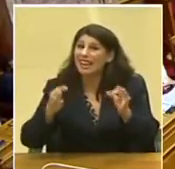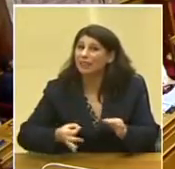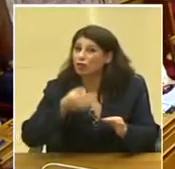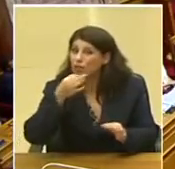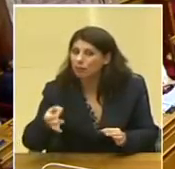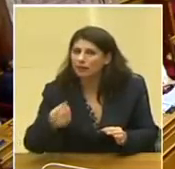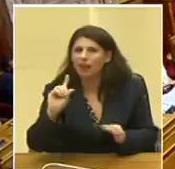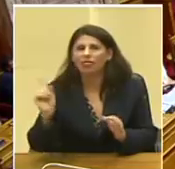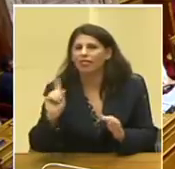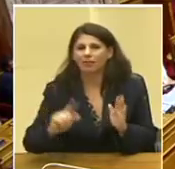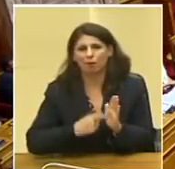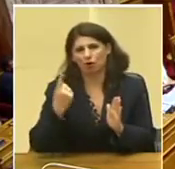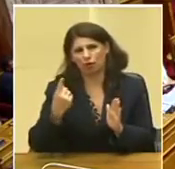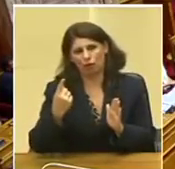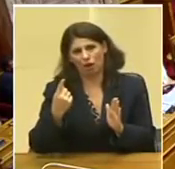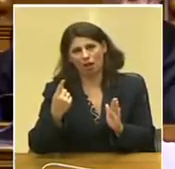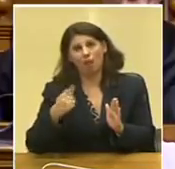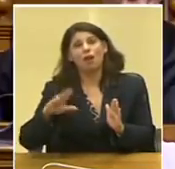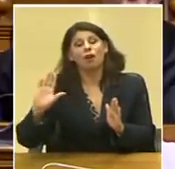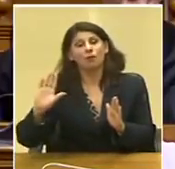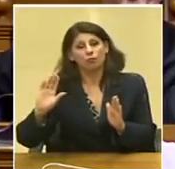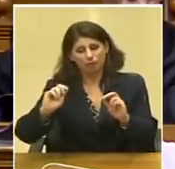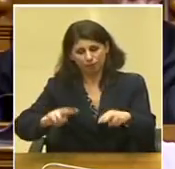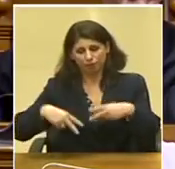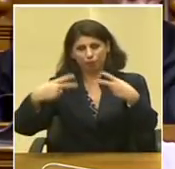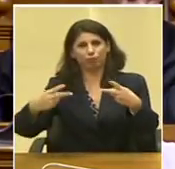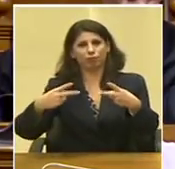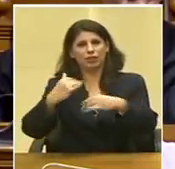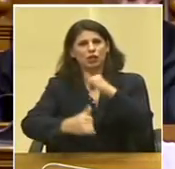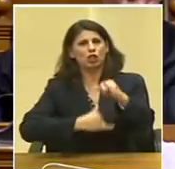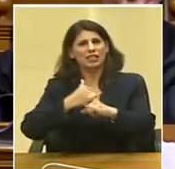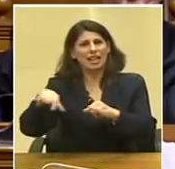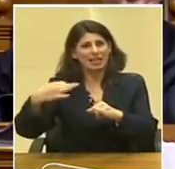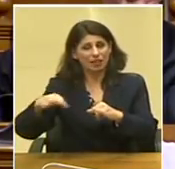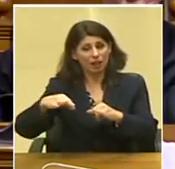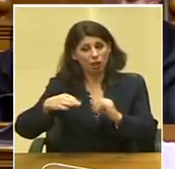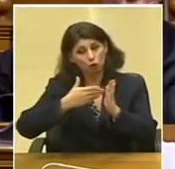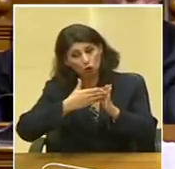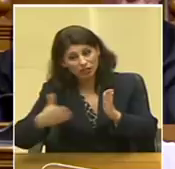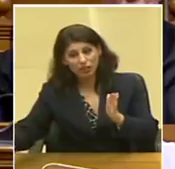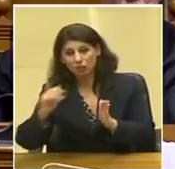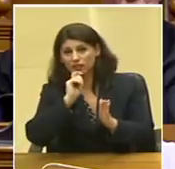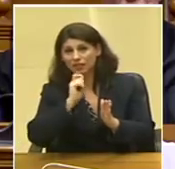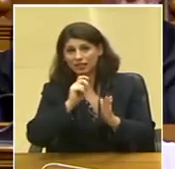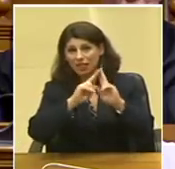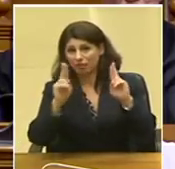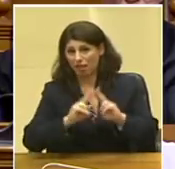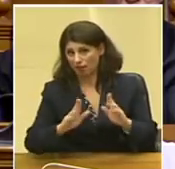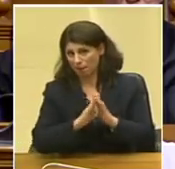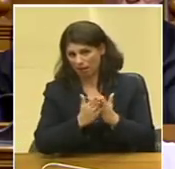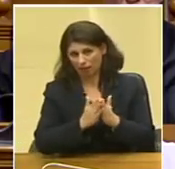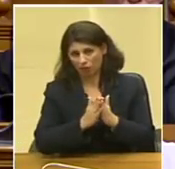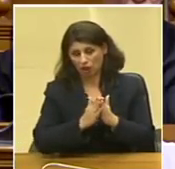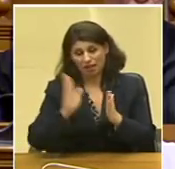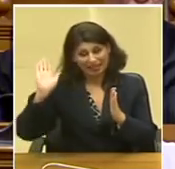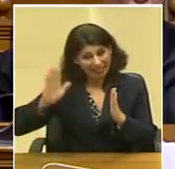είναι η πρώτη φορά που δεν ανεβάζετε στο site της Νέας Δημοκρατίας το σύνολο της συνεντεύξεώς σας σε διεθνή περιοδικά και στην